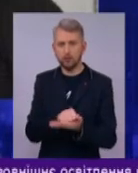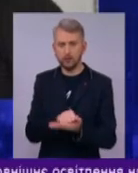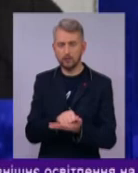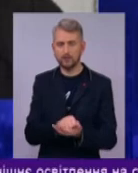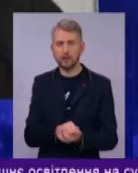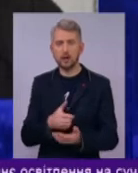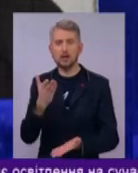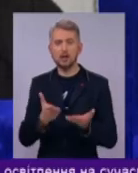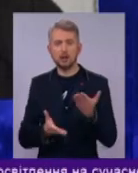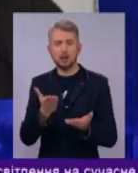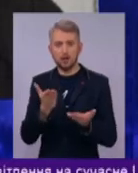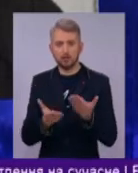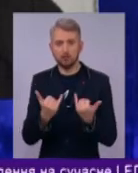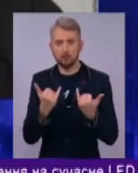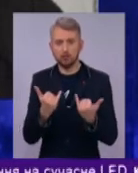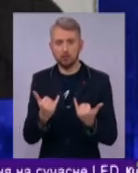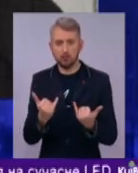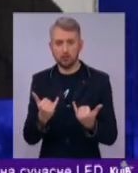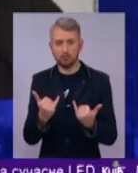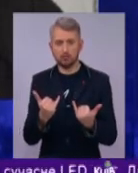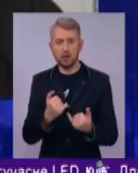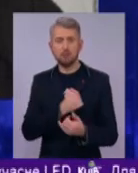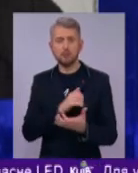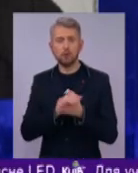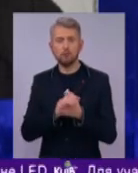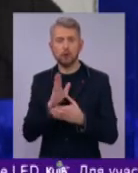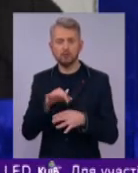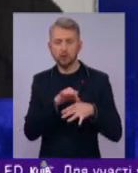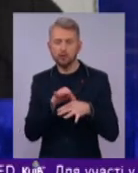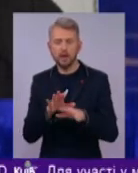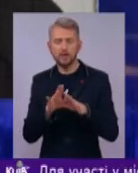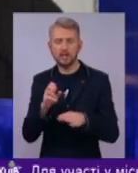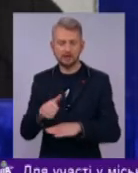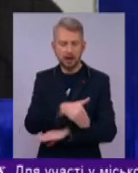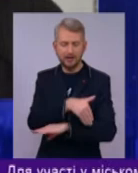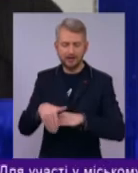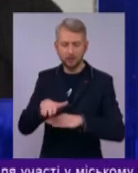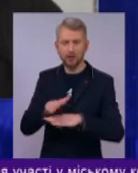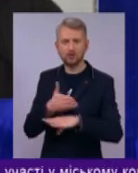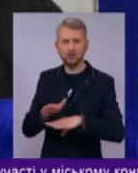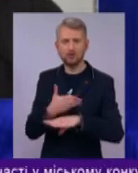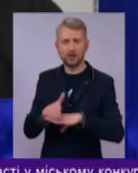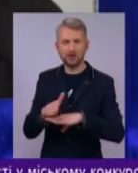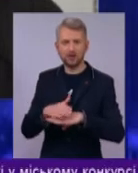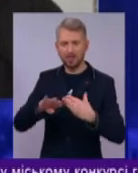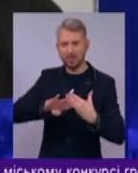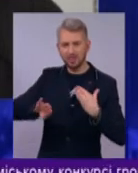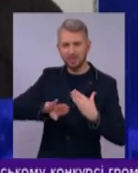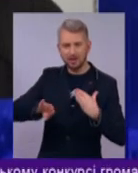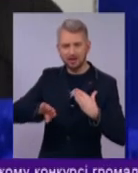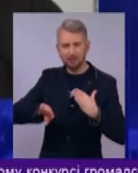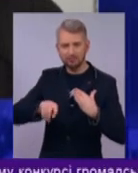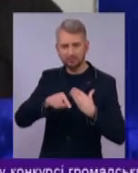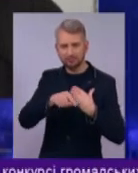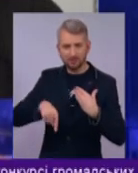якщо сьогодні миротворці будуть введені тільки на лінію розмежування, то це нічим не завадить